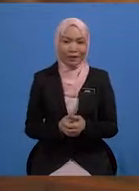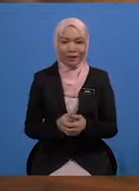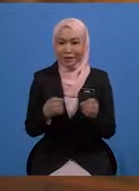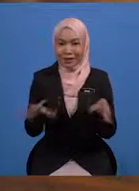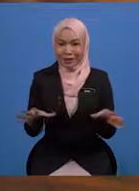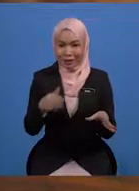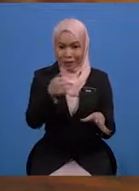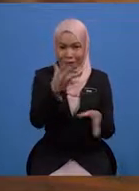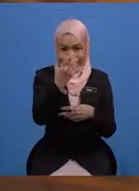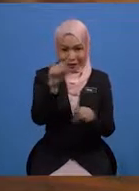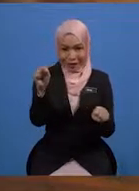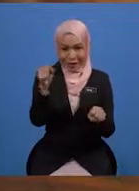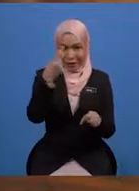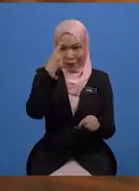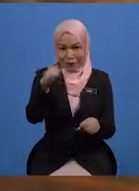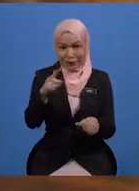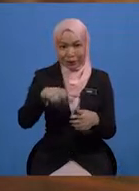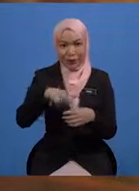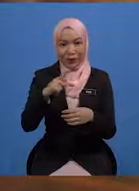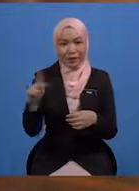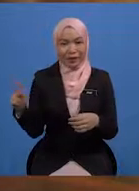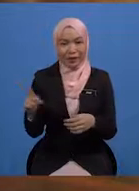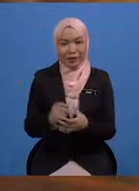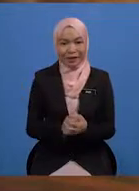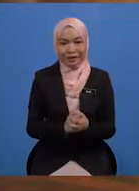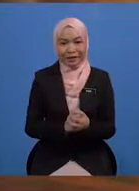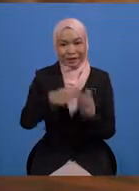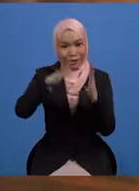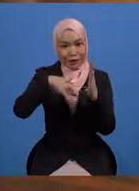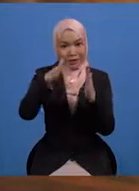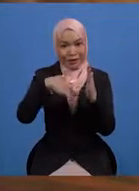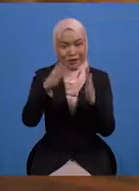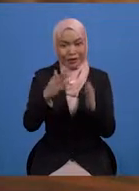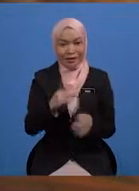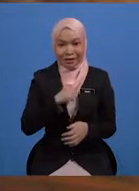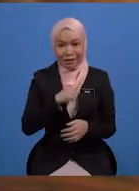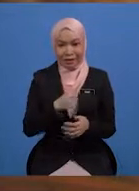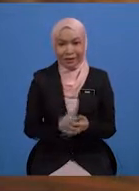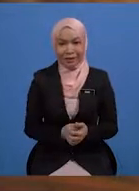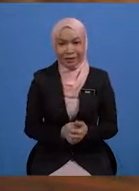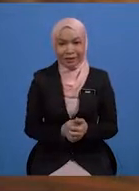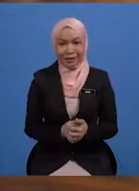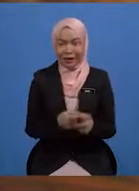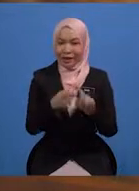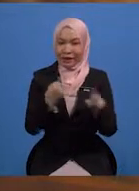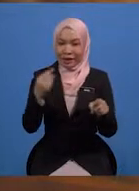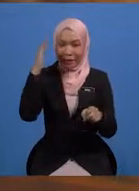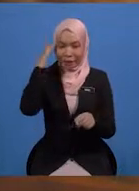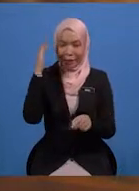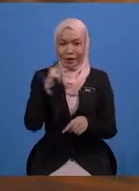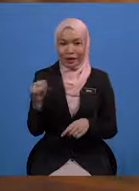Sudahkah kamu bersedia untuk menghasilkan catan kamu sendiri? Melalui